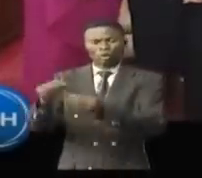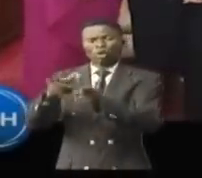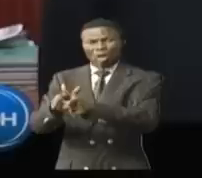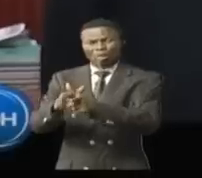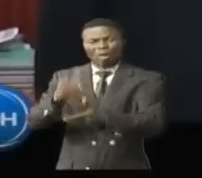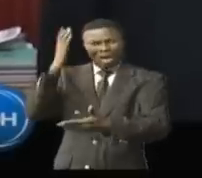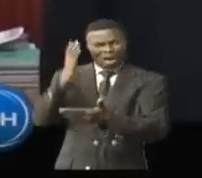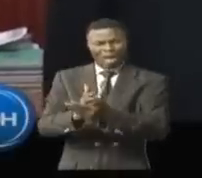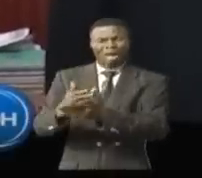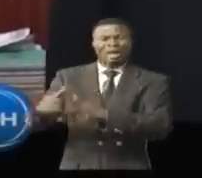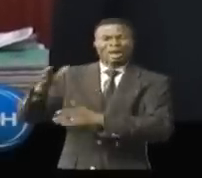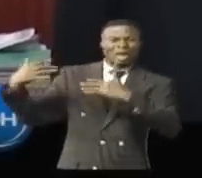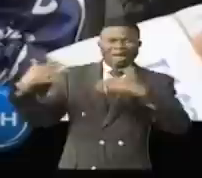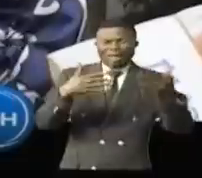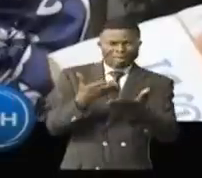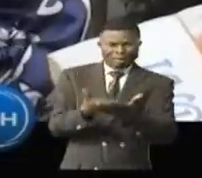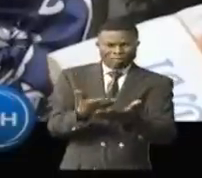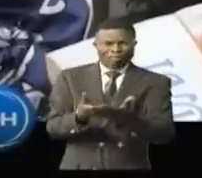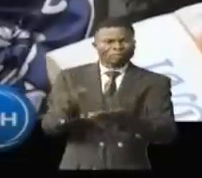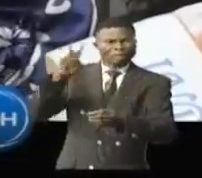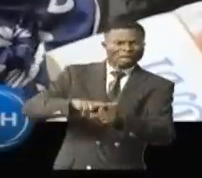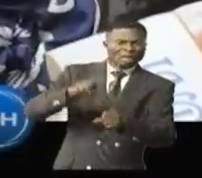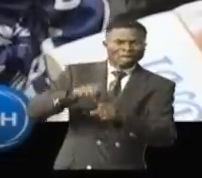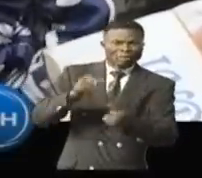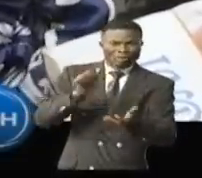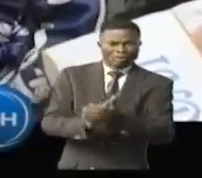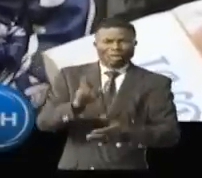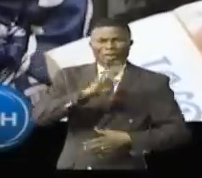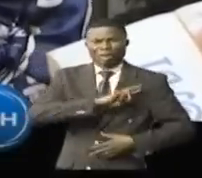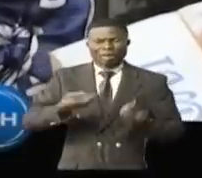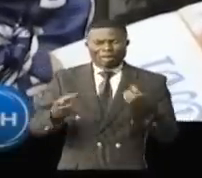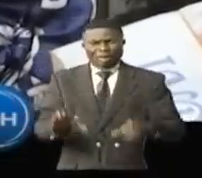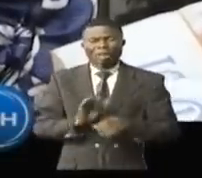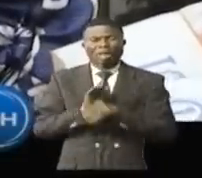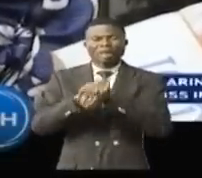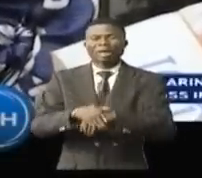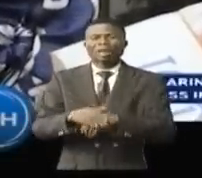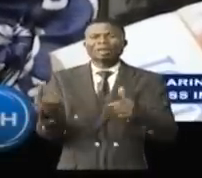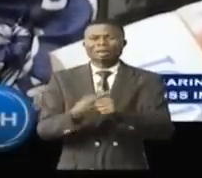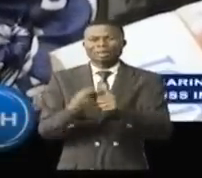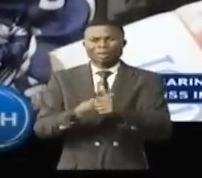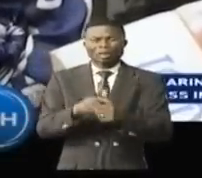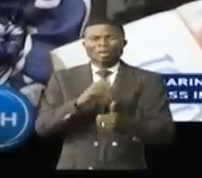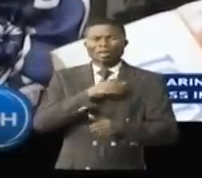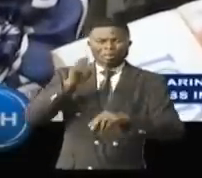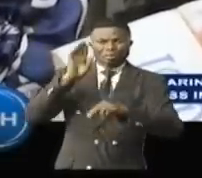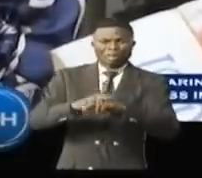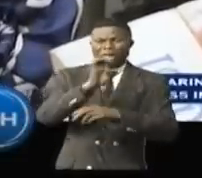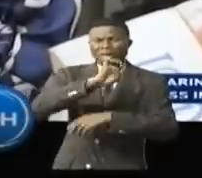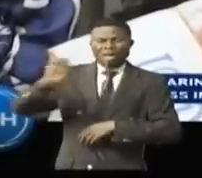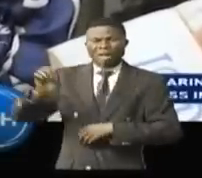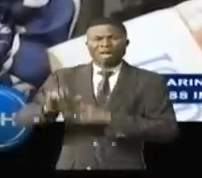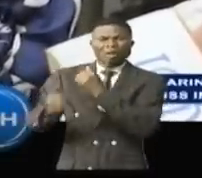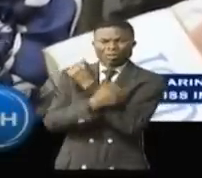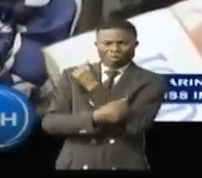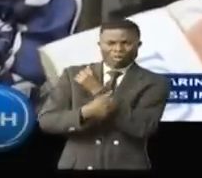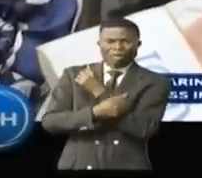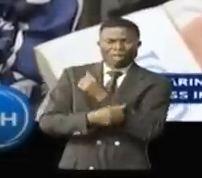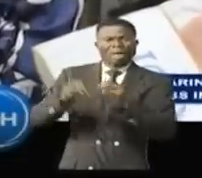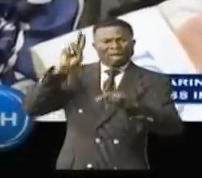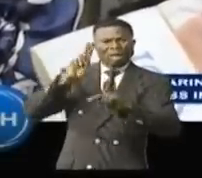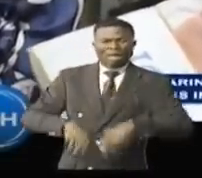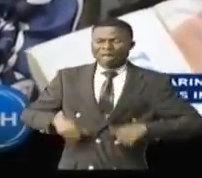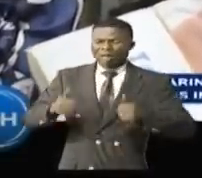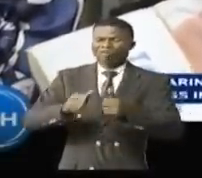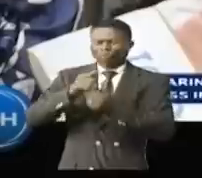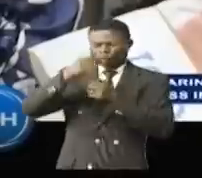finir avec ce cycle de violence. À toutes les filles de la RDC, particulièrement celles-là qui sont à l'est du pays, qui vivent maintenant un